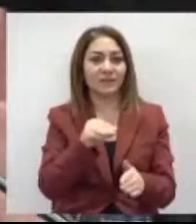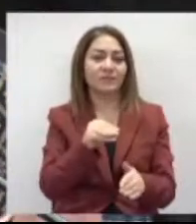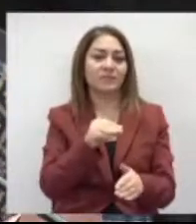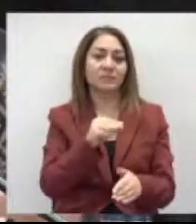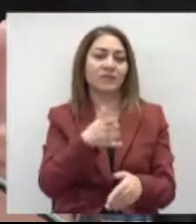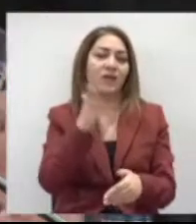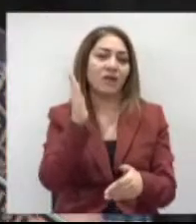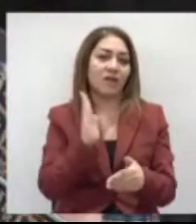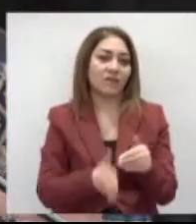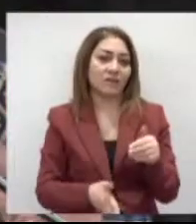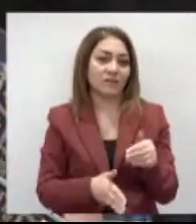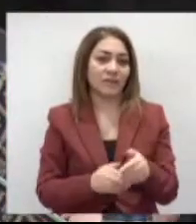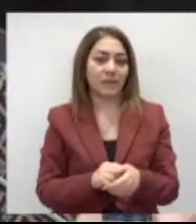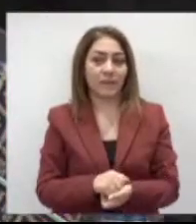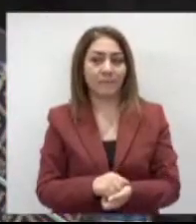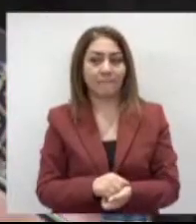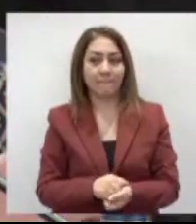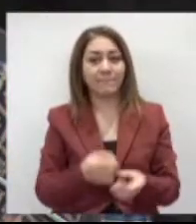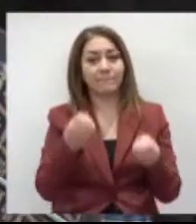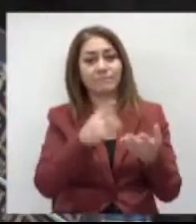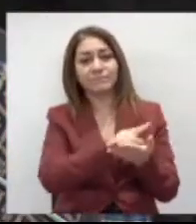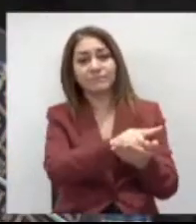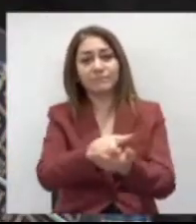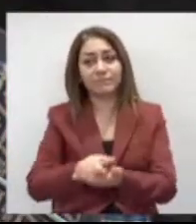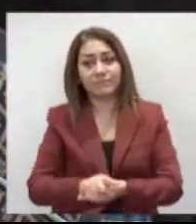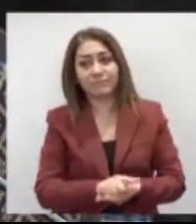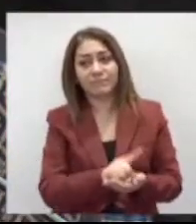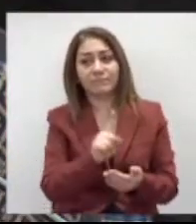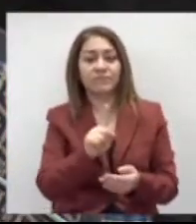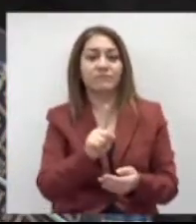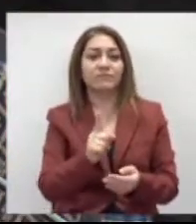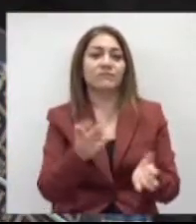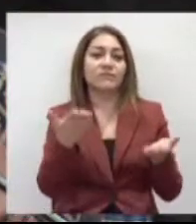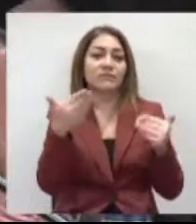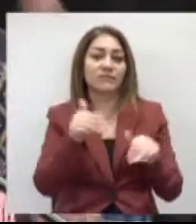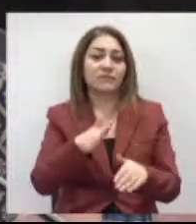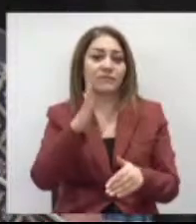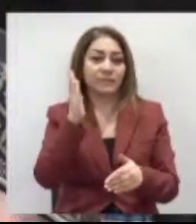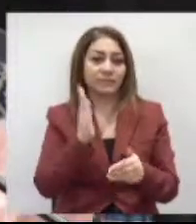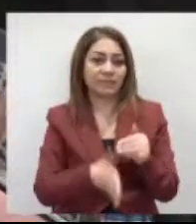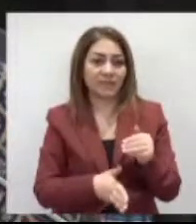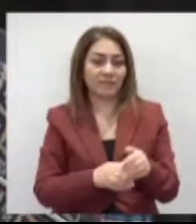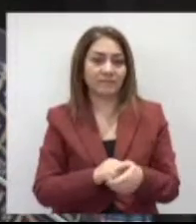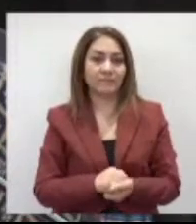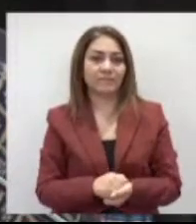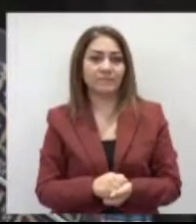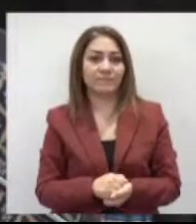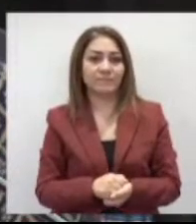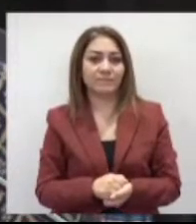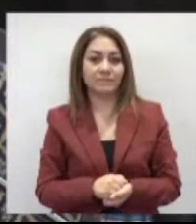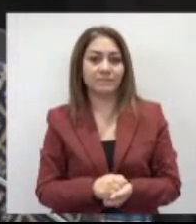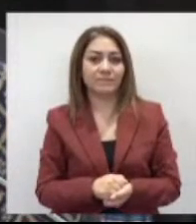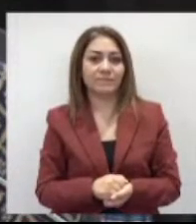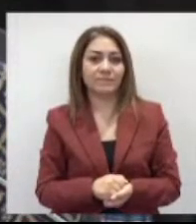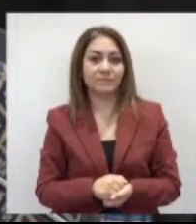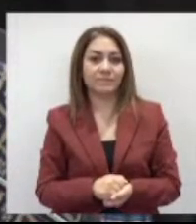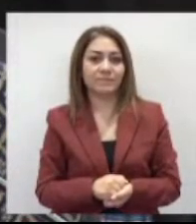քվեարկության միջոցով կամ միգուցե պարզապես, հա, քննարկման միջոցով գալ կոնսենսուսի եւ այդպես այդ հարցի քննարկումը